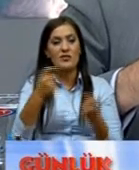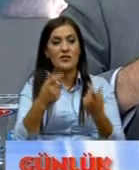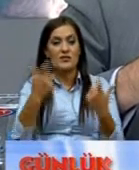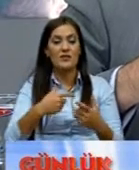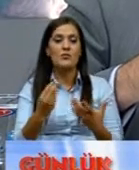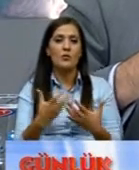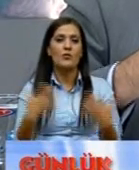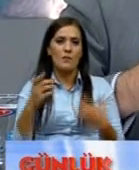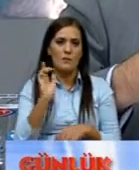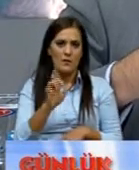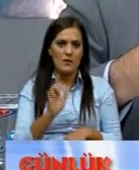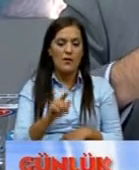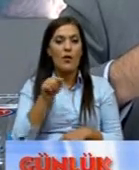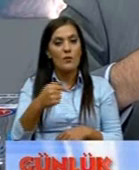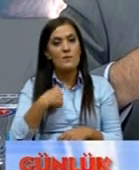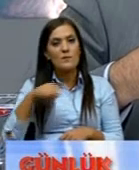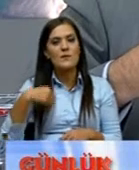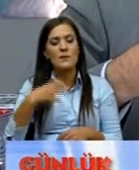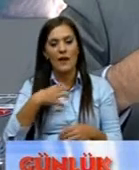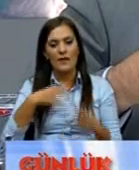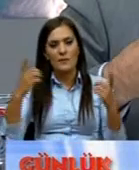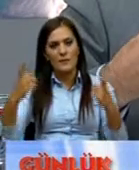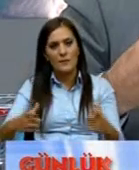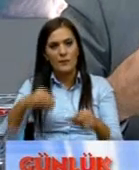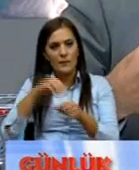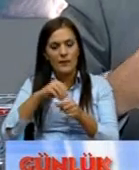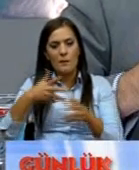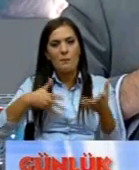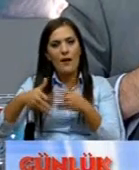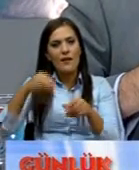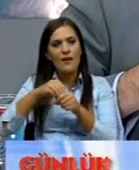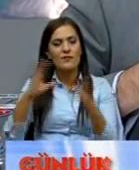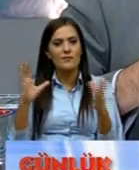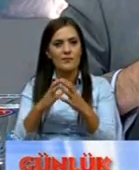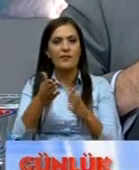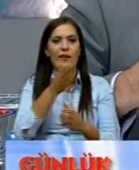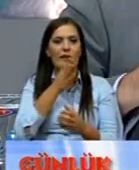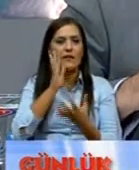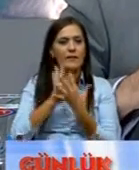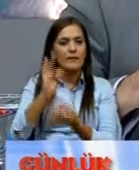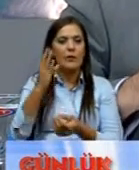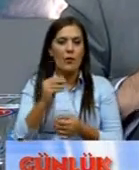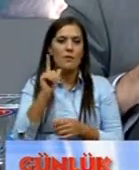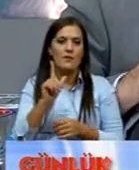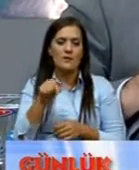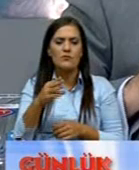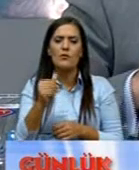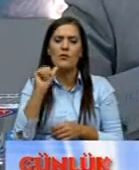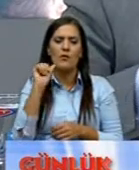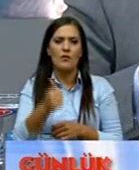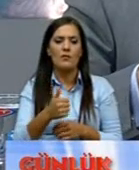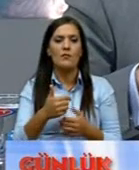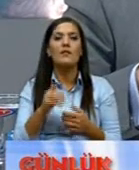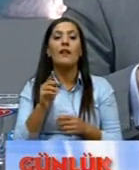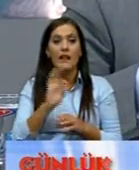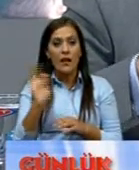hakikaten güvenmemiz gerekir. Hı hı. O da bizim kendi mahallemizde, mekanımızda, mahallemizde olması gerekir. Hı. Bu çok önemli. Bu yeterli yani, mi güvenilir